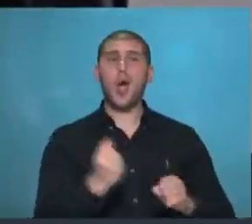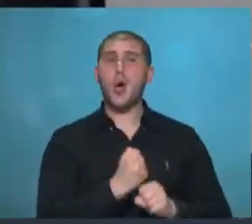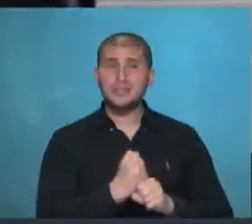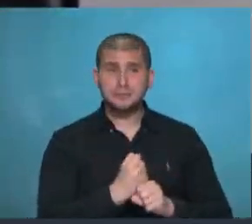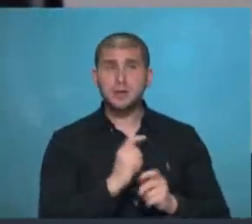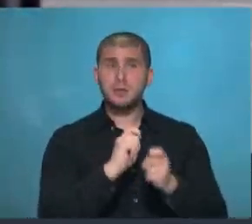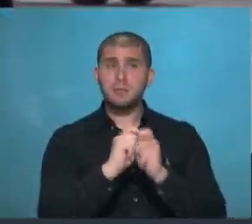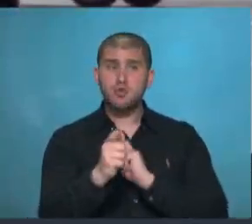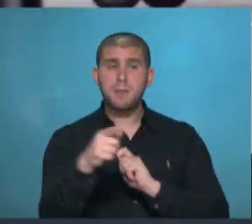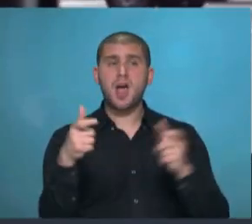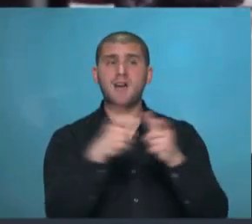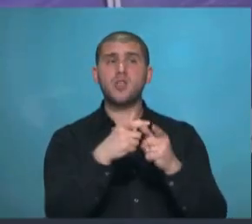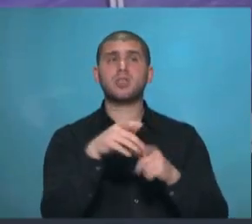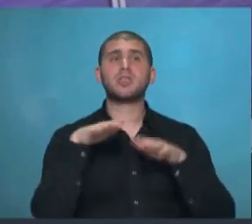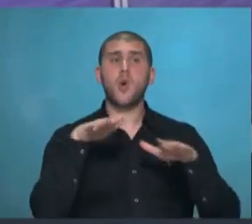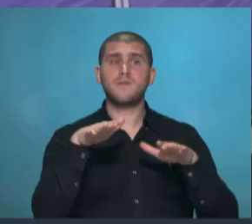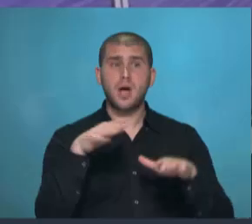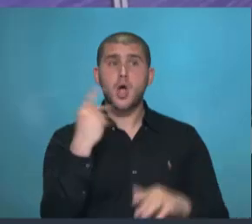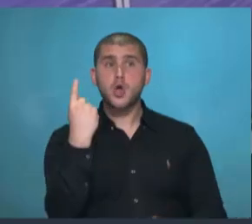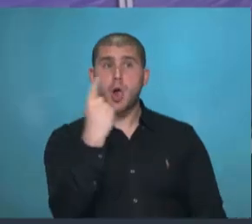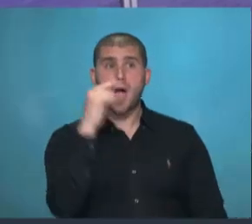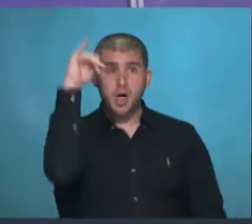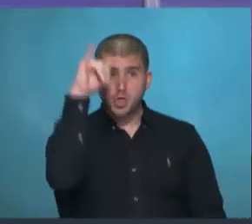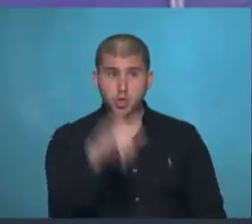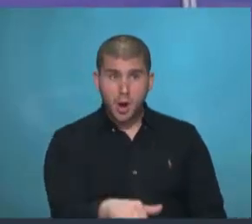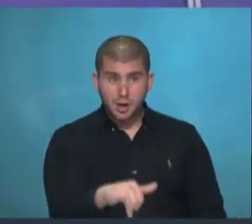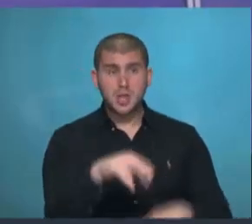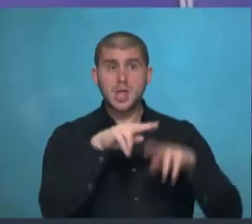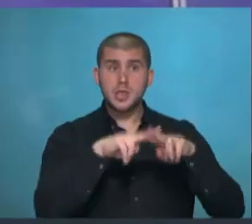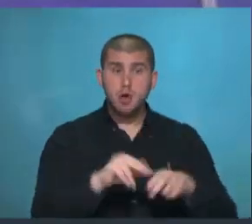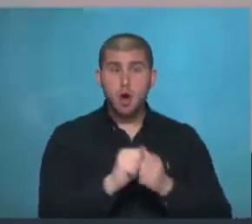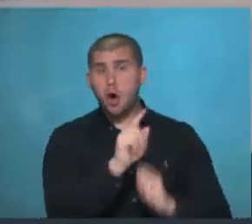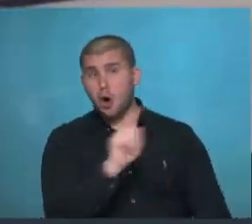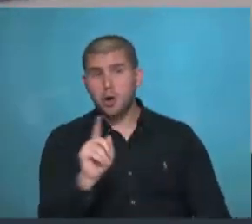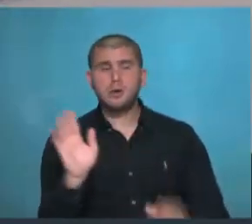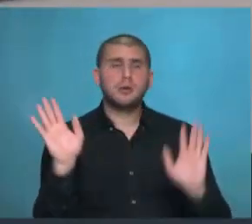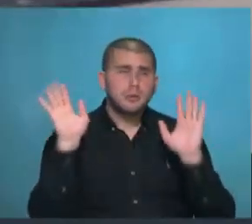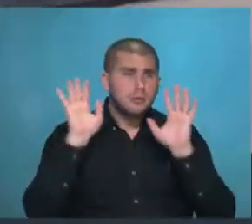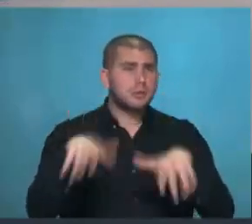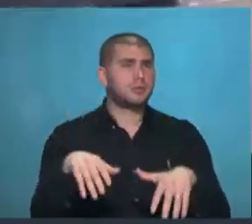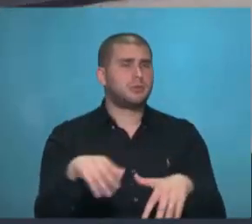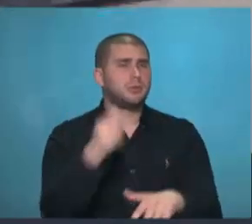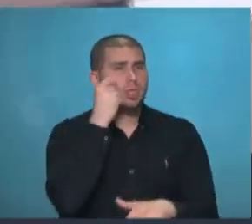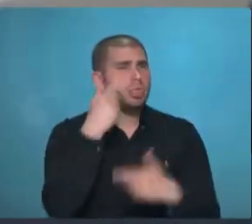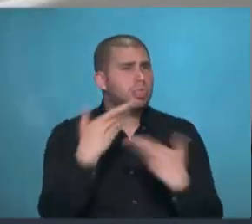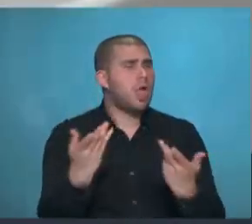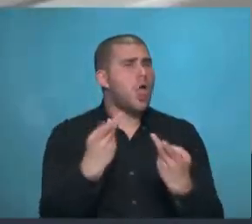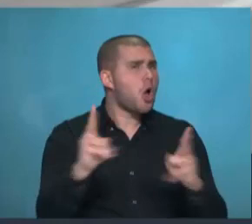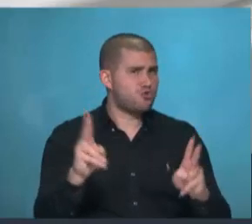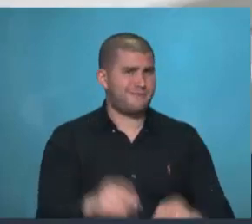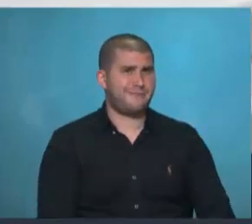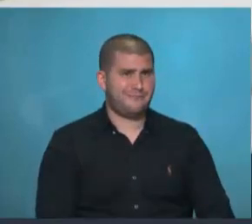בתשלום לחברות התעופה. על כל אחד שנוחת. נשאר, לא נשאר, עזבו שטויות, את מי זה מעניין.